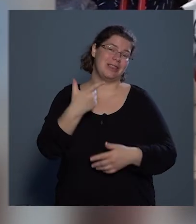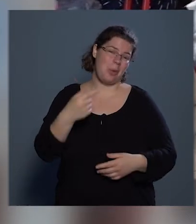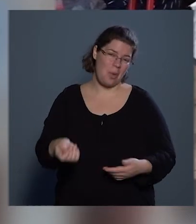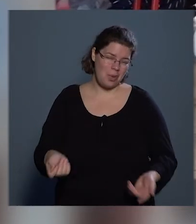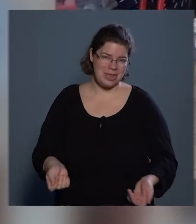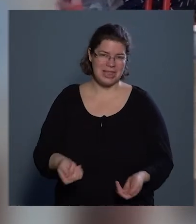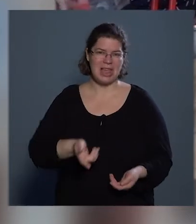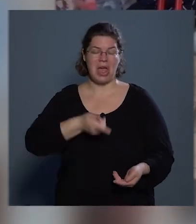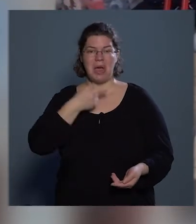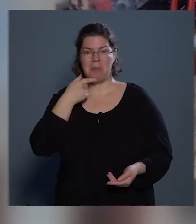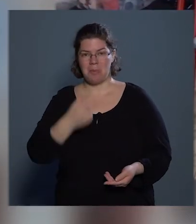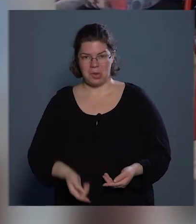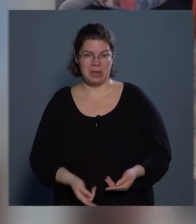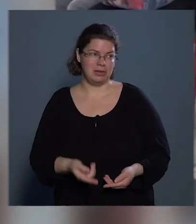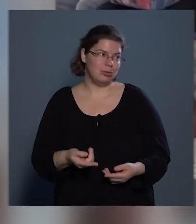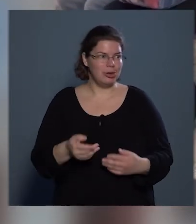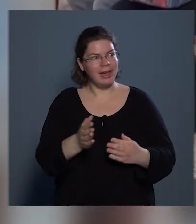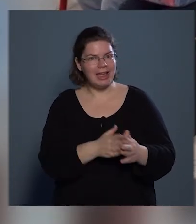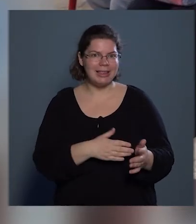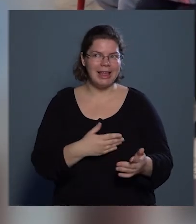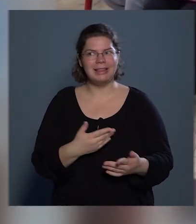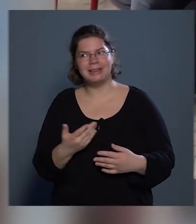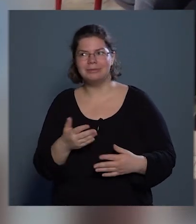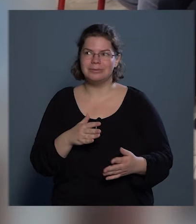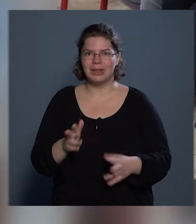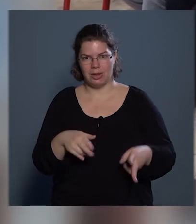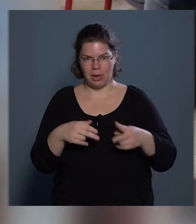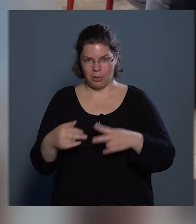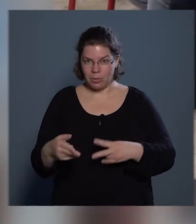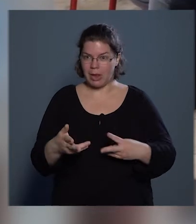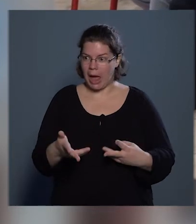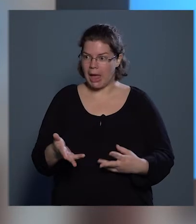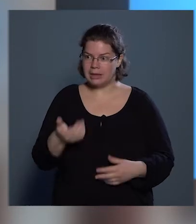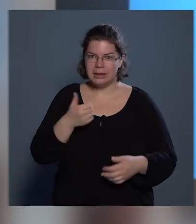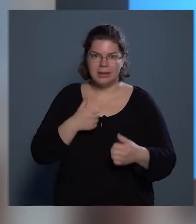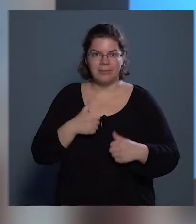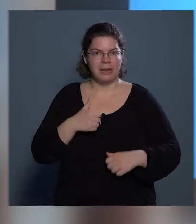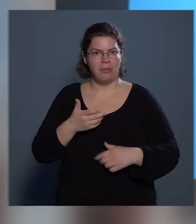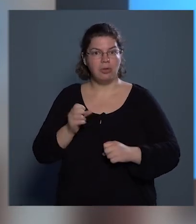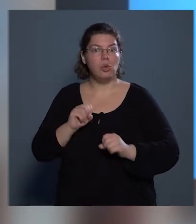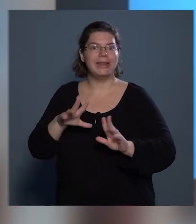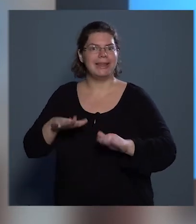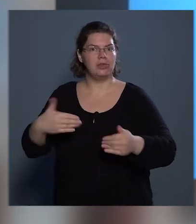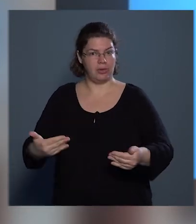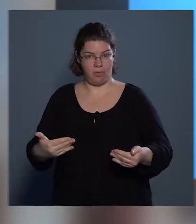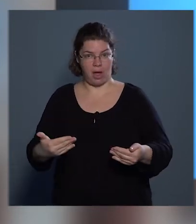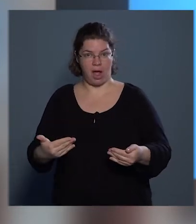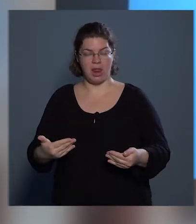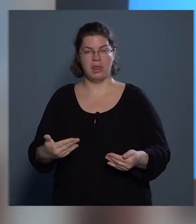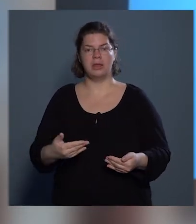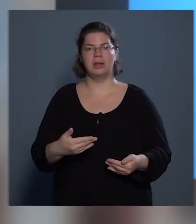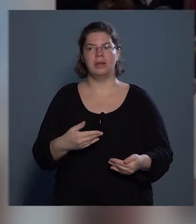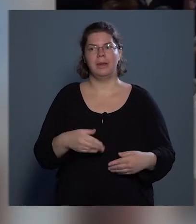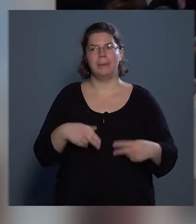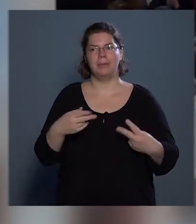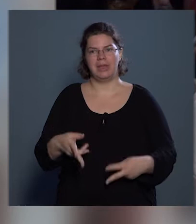azt, hogy a kezdeti, mondjuk azt, hogy vonakodás után behúzta, és egyfajta szenvedélye vagy küldetéssé vált? Miután